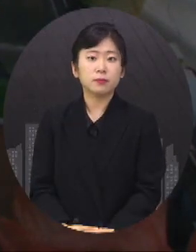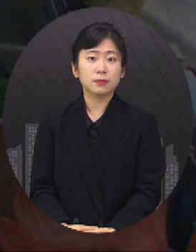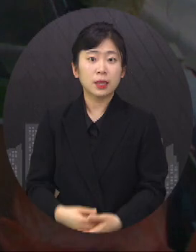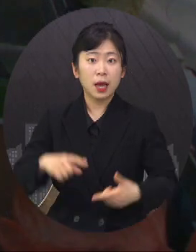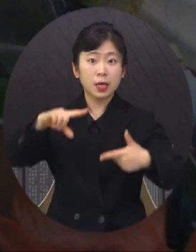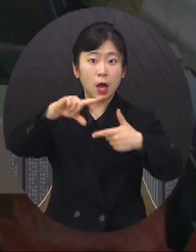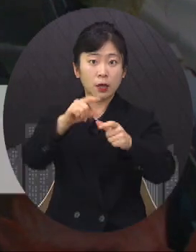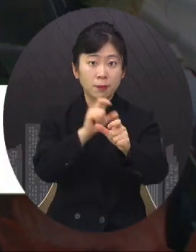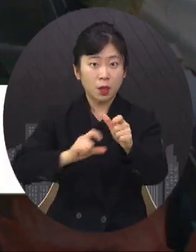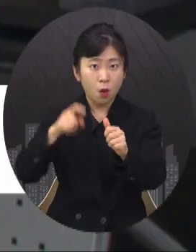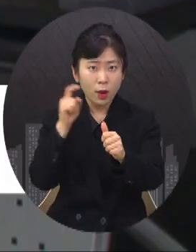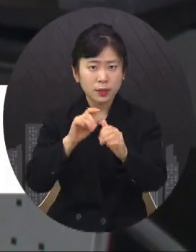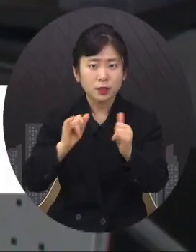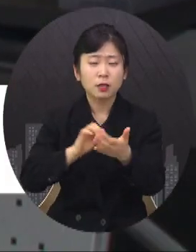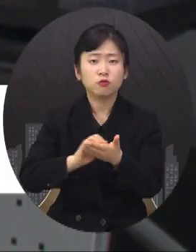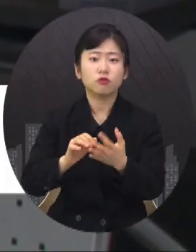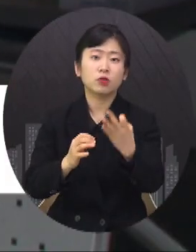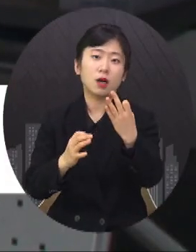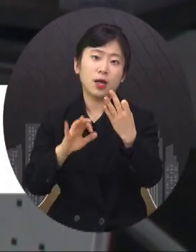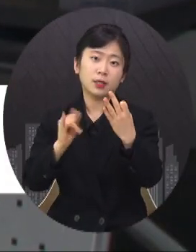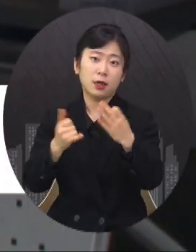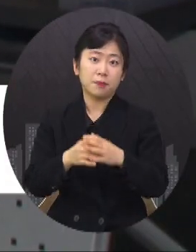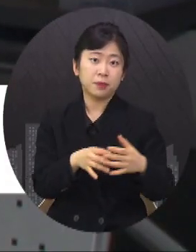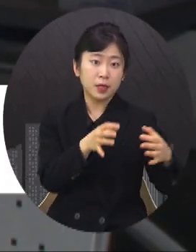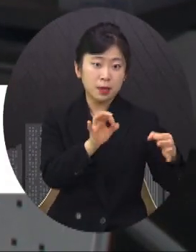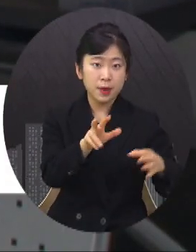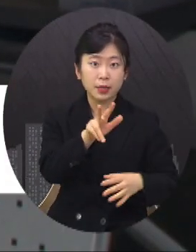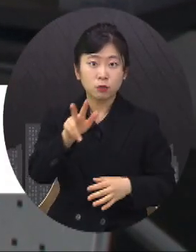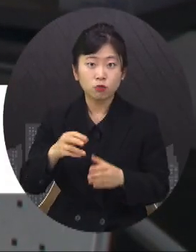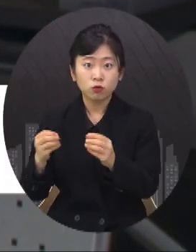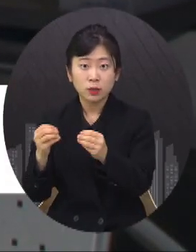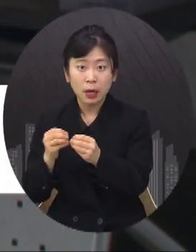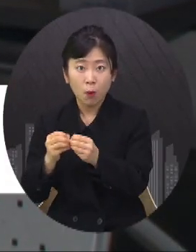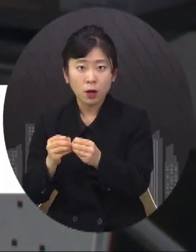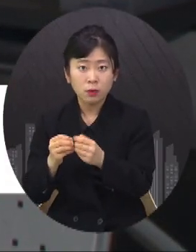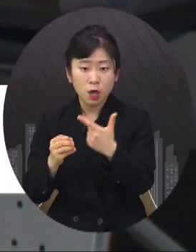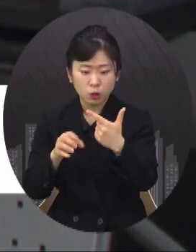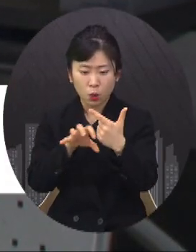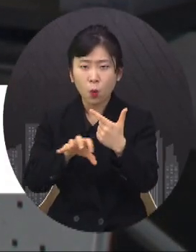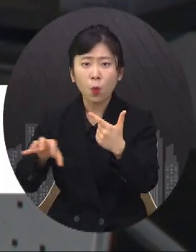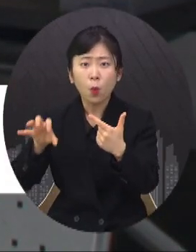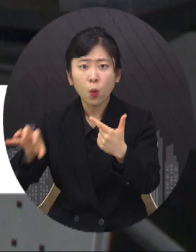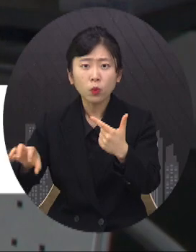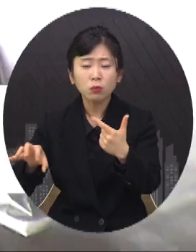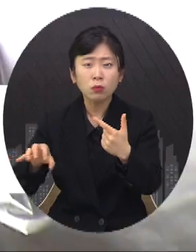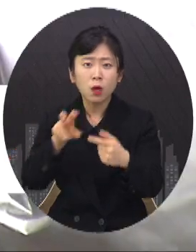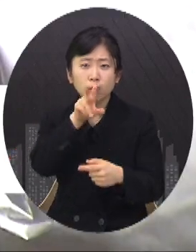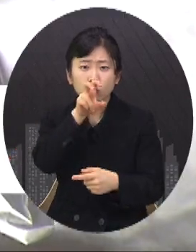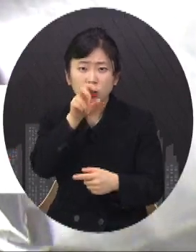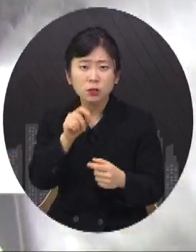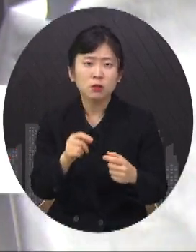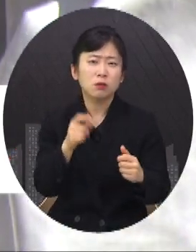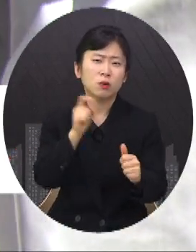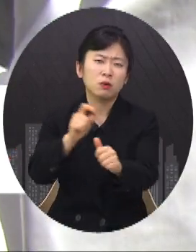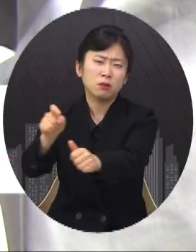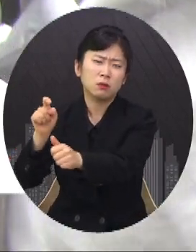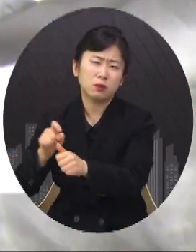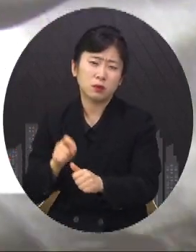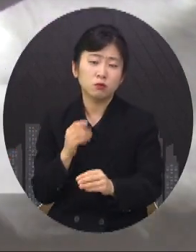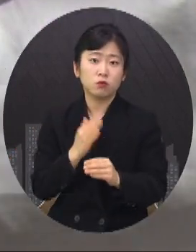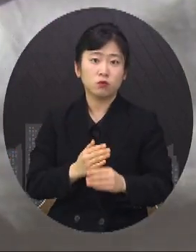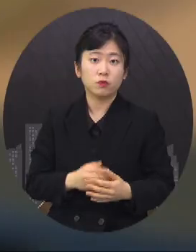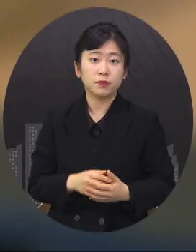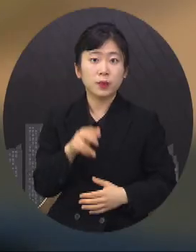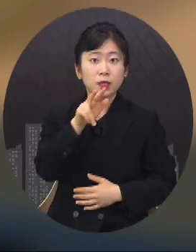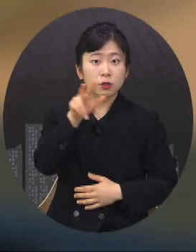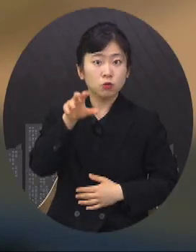경남 의 추가 각진 자는 14명 김에 와 진주 창원 등 6곳에서 3 발적 지역 감염이 계속되고 있습니다